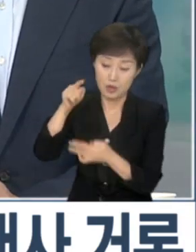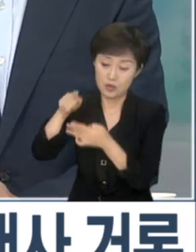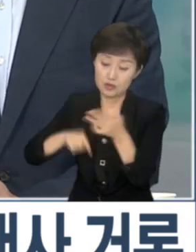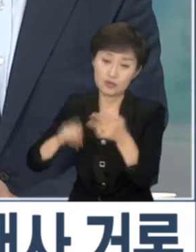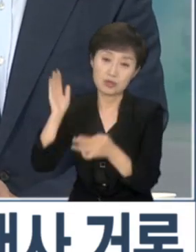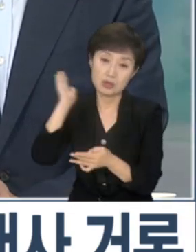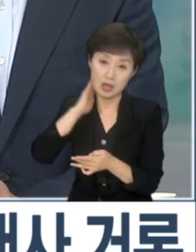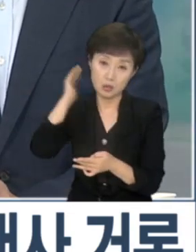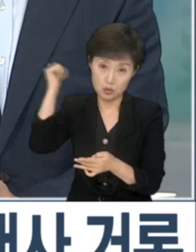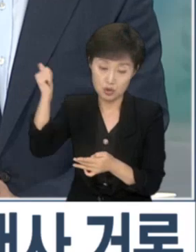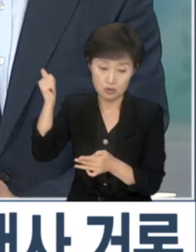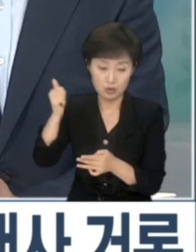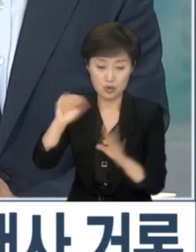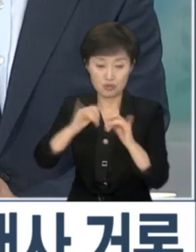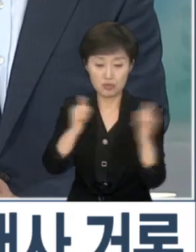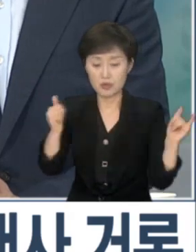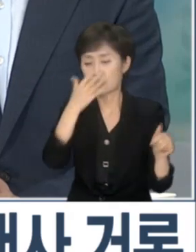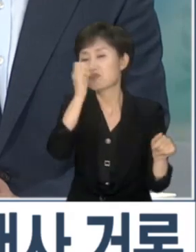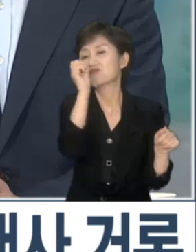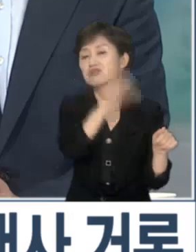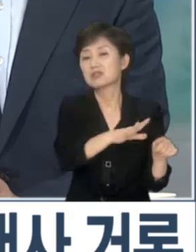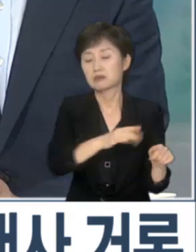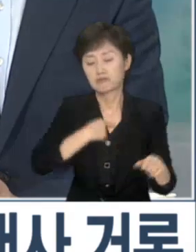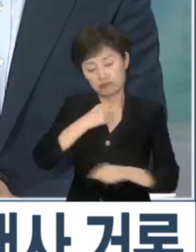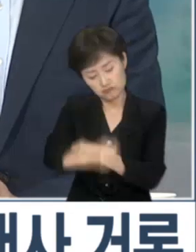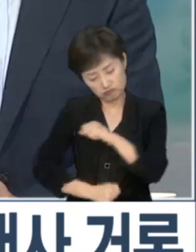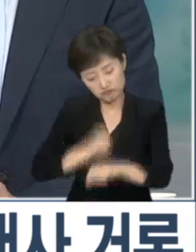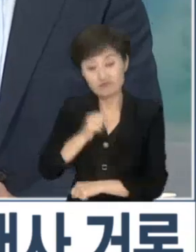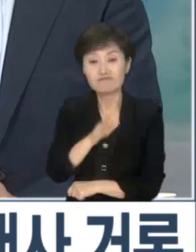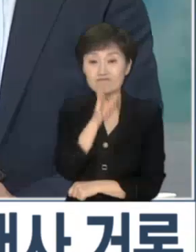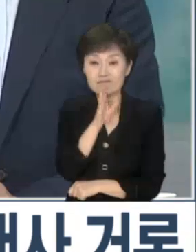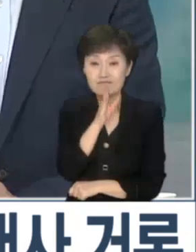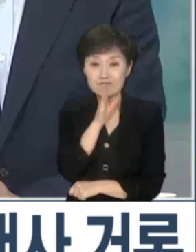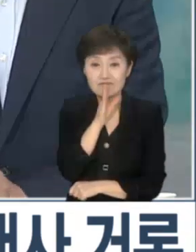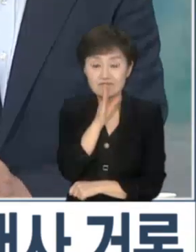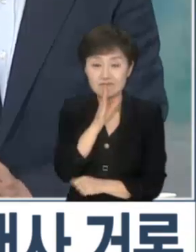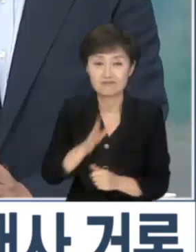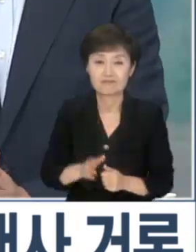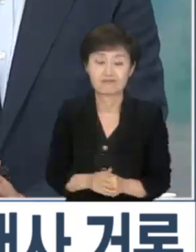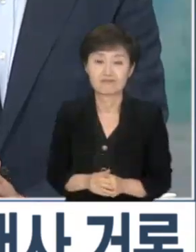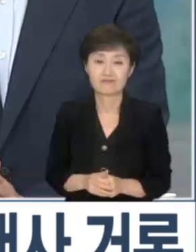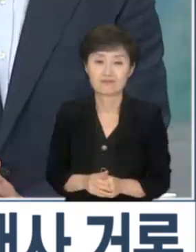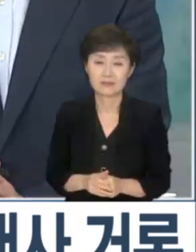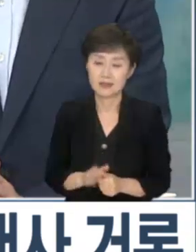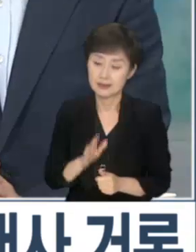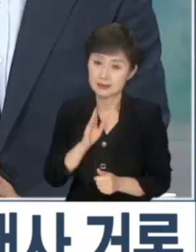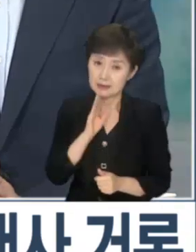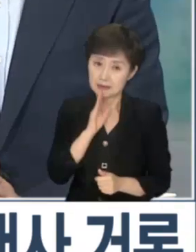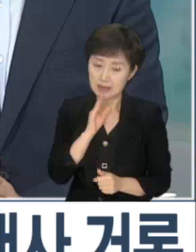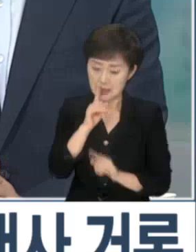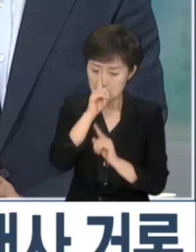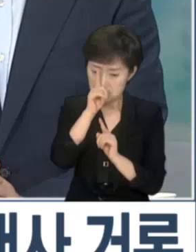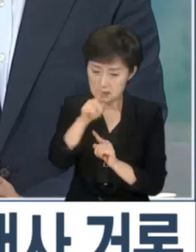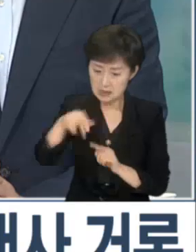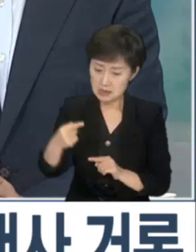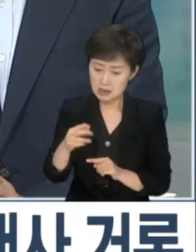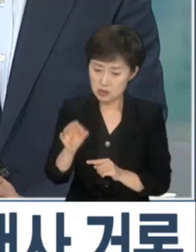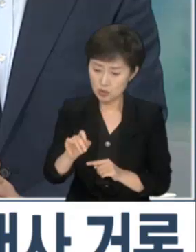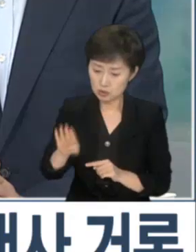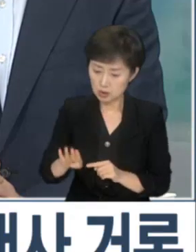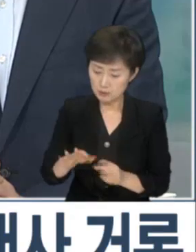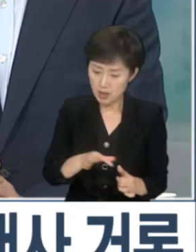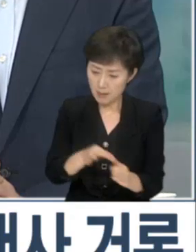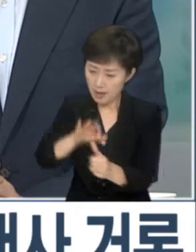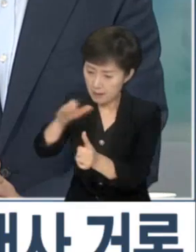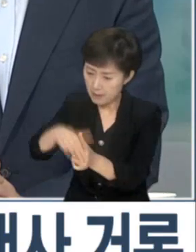정부에서는 국민 눈치 보지 않으니까요 하고 싶은 대로 하는 거 아니겠습니까 그런데 과연 적절하냐 그런